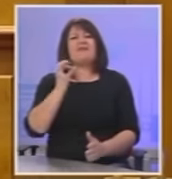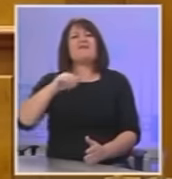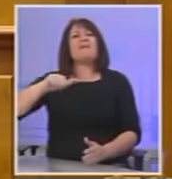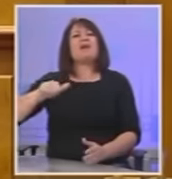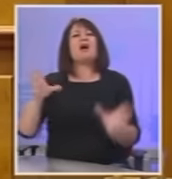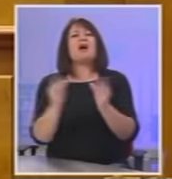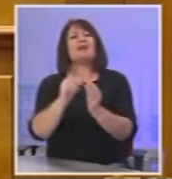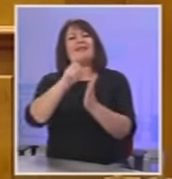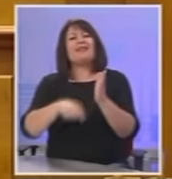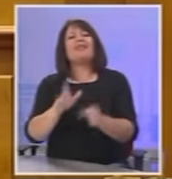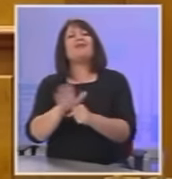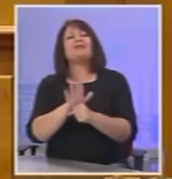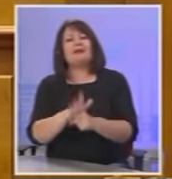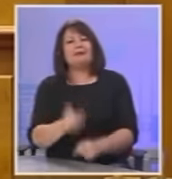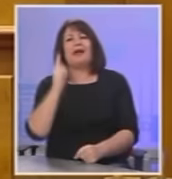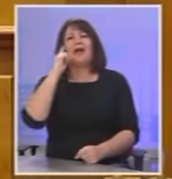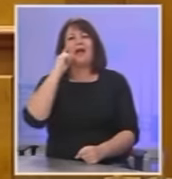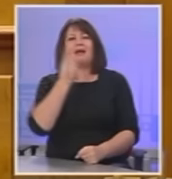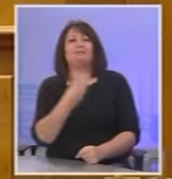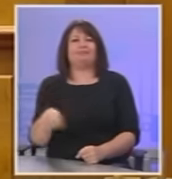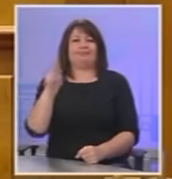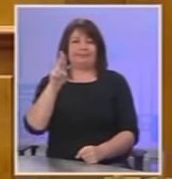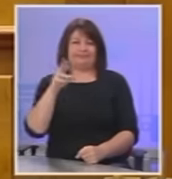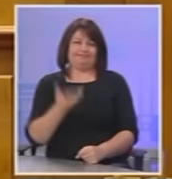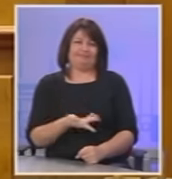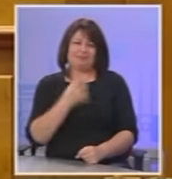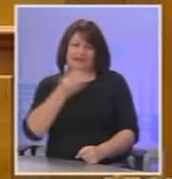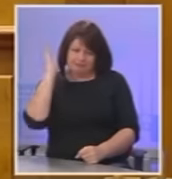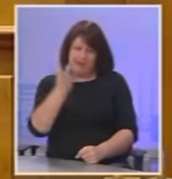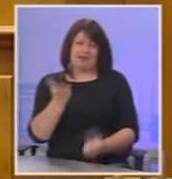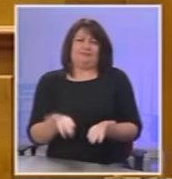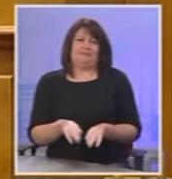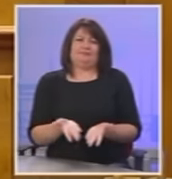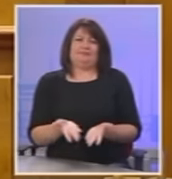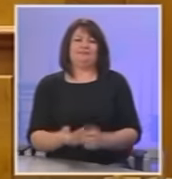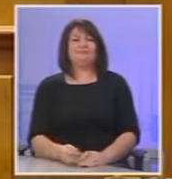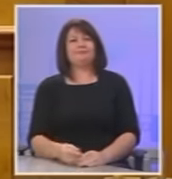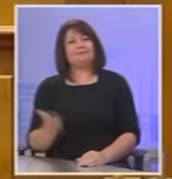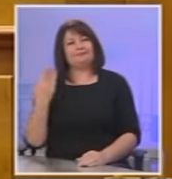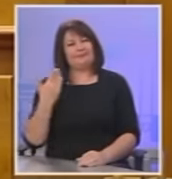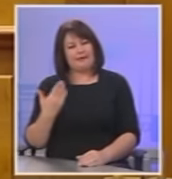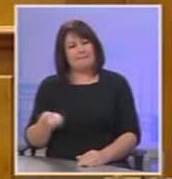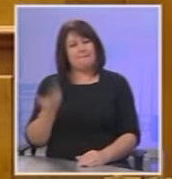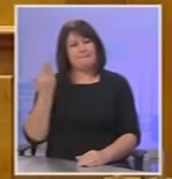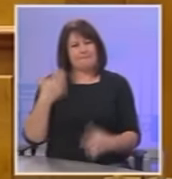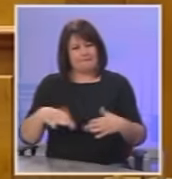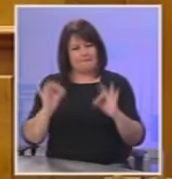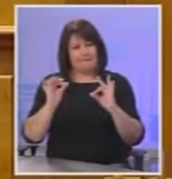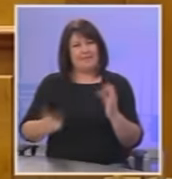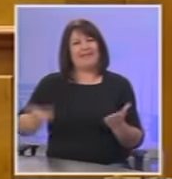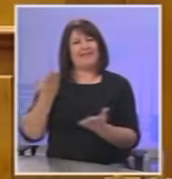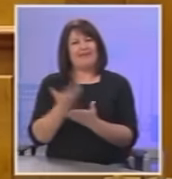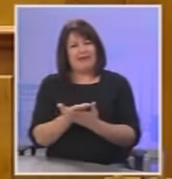στα ξενοδοχεία και χρειάζεται και επιπλέον χτύπημα. Και ακόμη, στην αρχική σας πρόταση, κύριε της